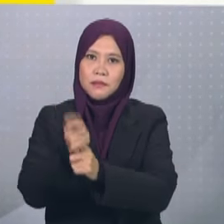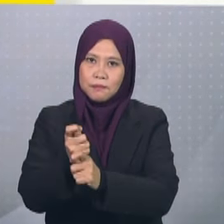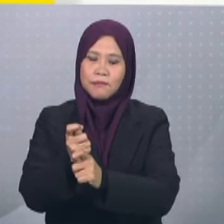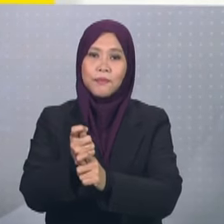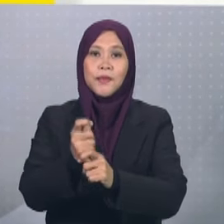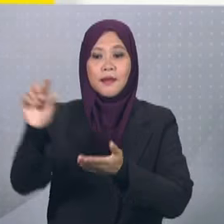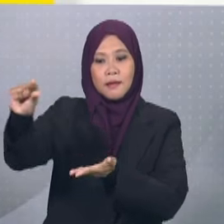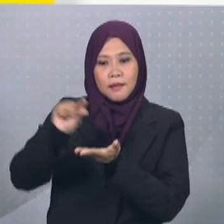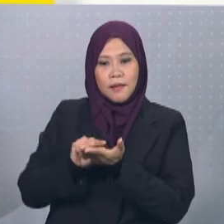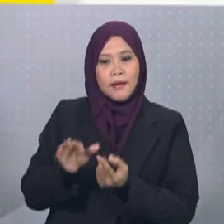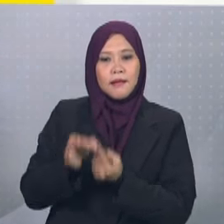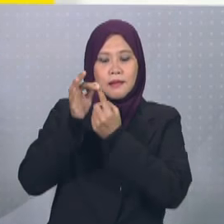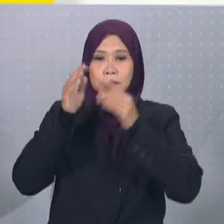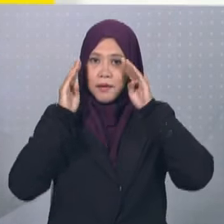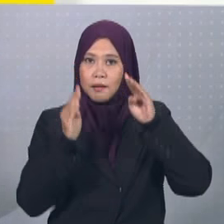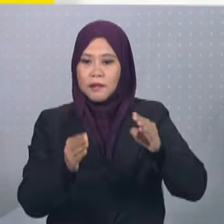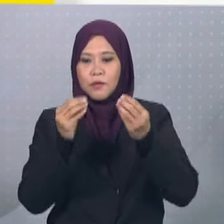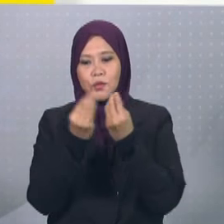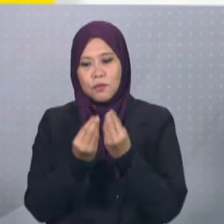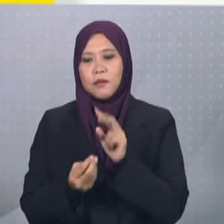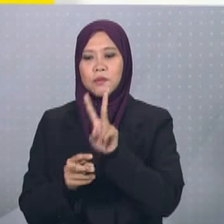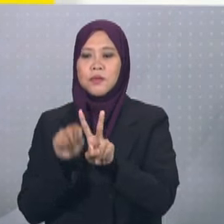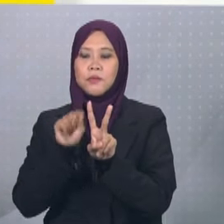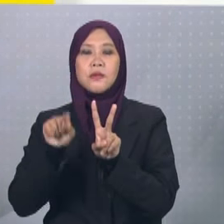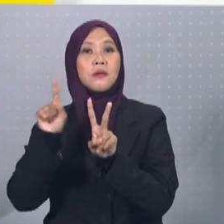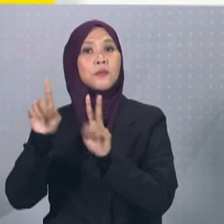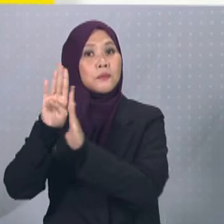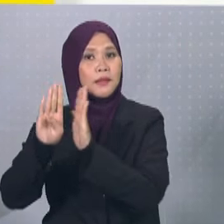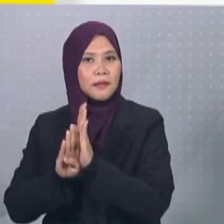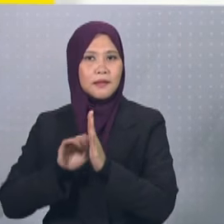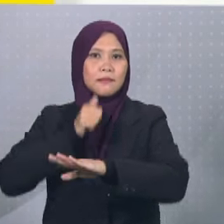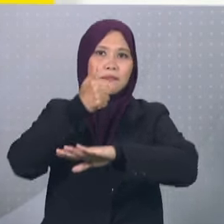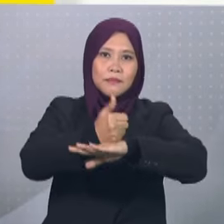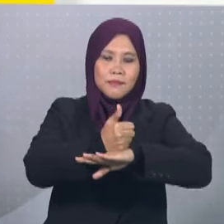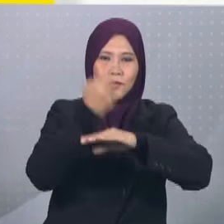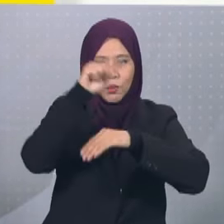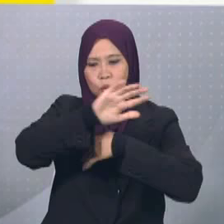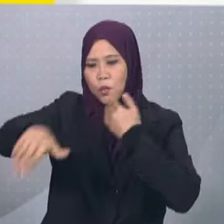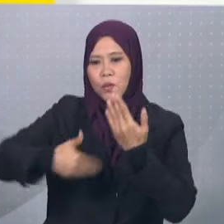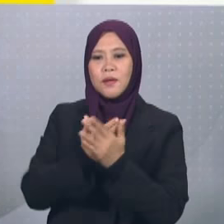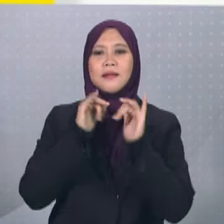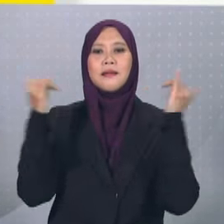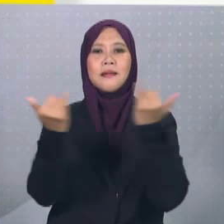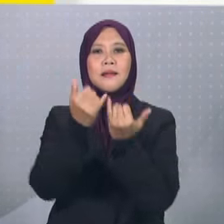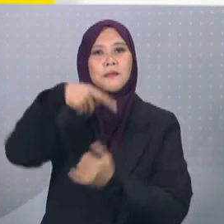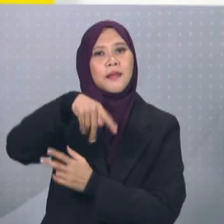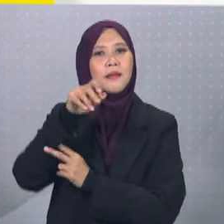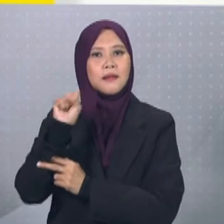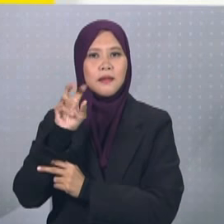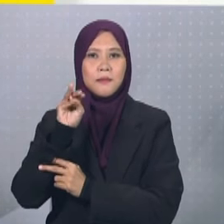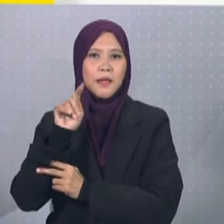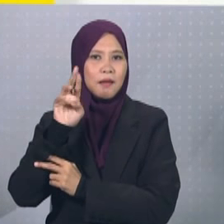itu, geran khas prihatin berjumlah RM2.1 bilion diwujudkan bagi semua syarikat PKS mikro